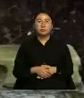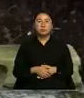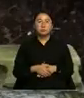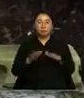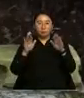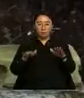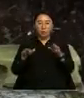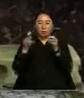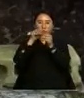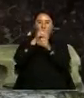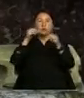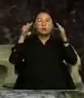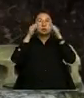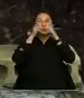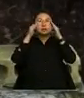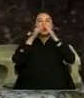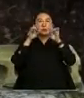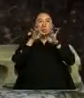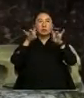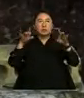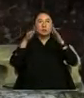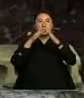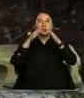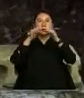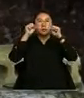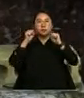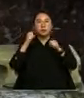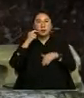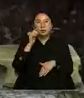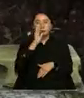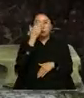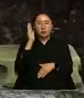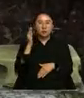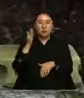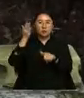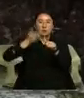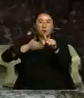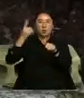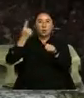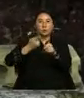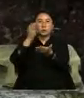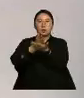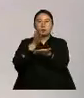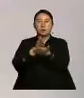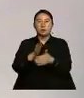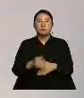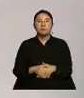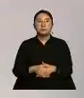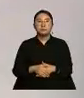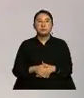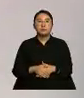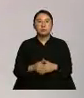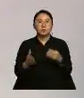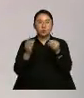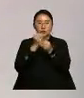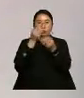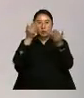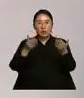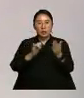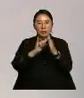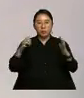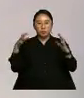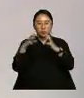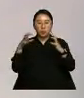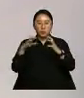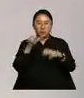금년 최석 은 각자 집에서 아름답게 보내길 바란다 오징어 추석 연휴에 가족